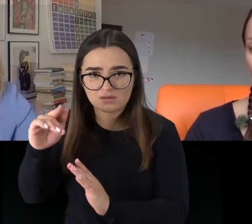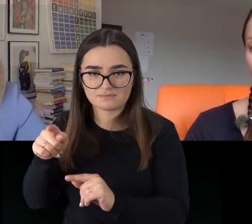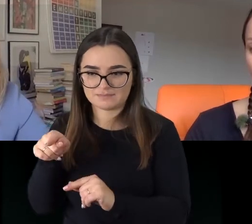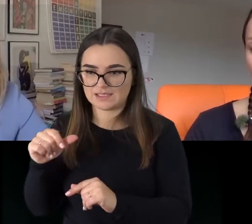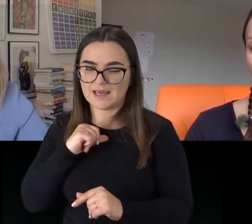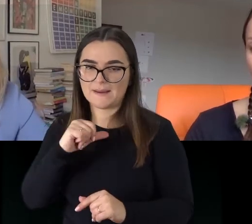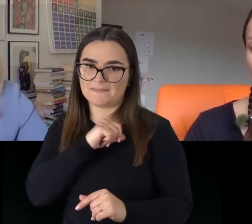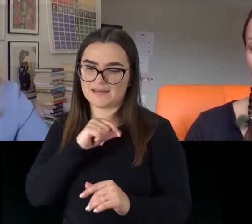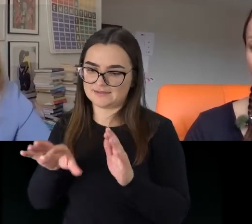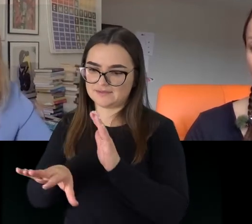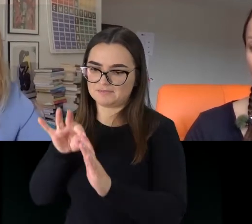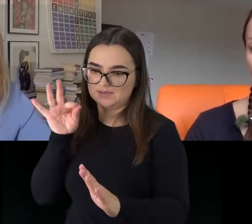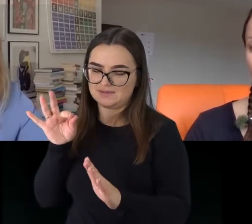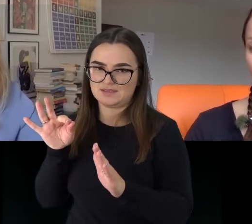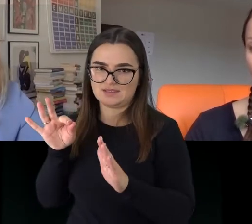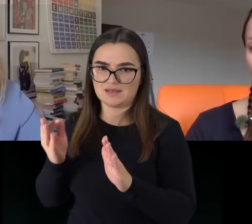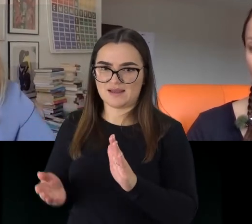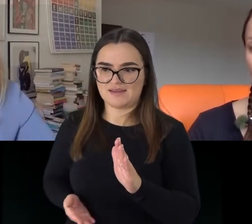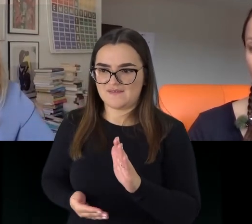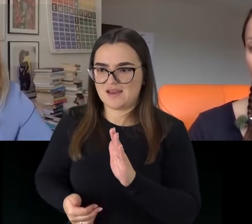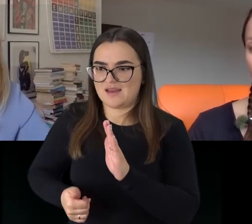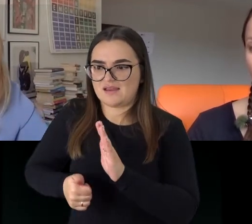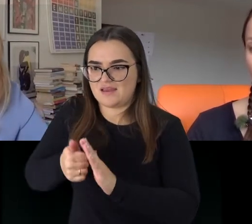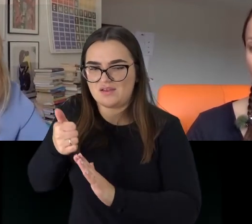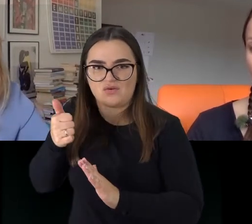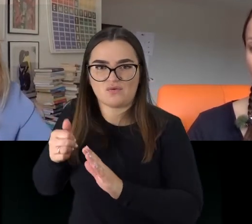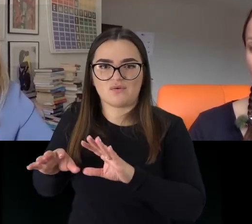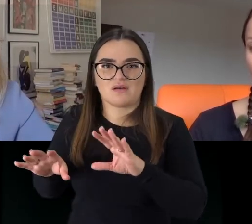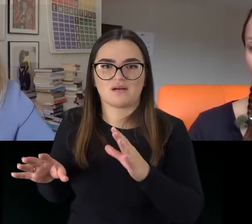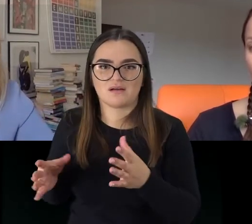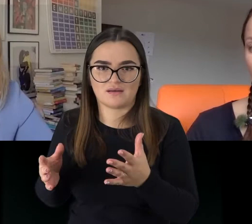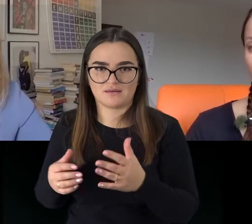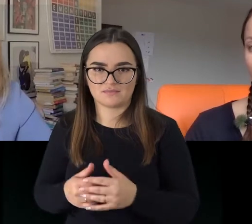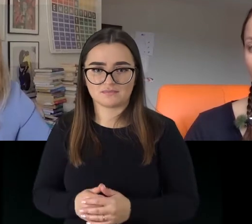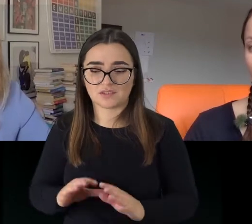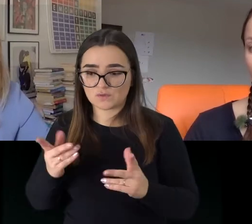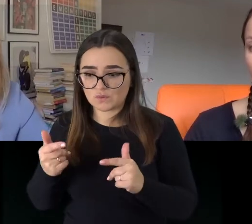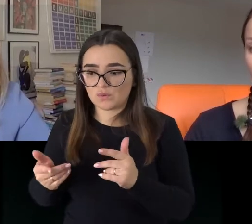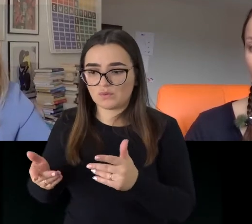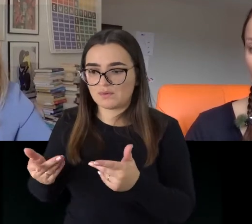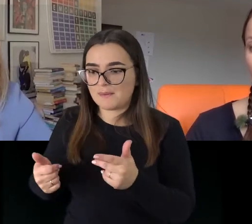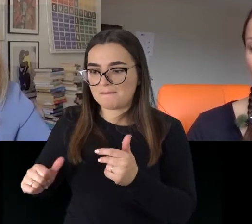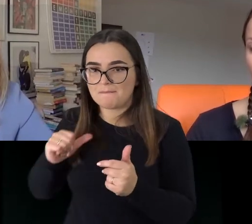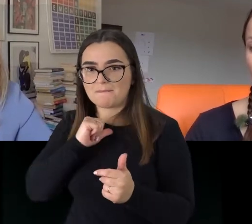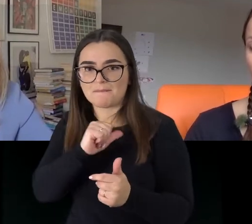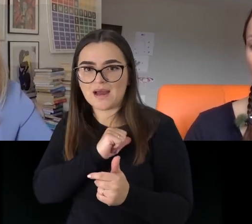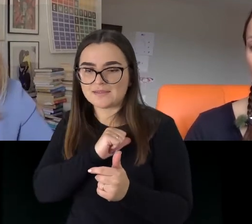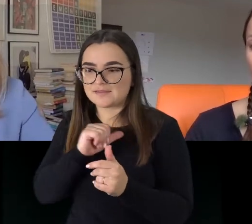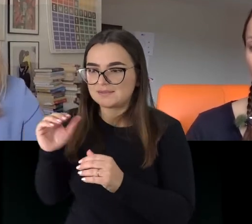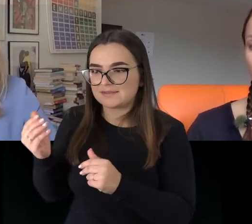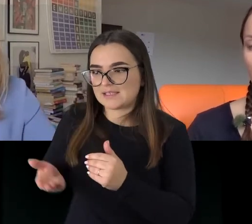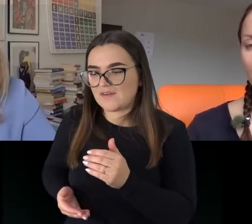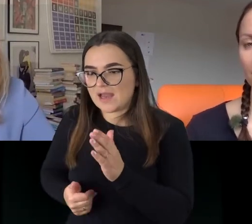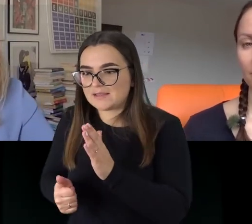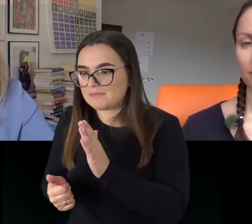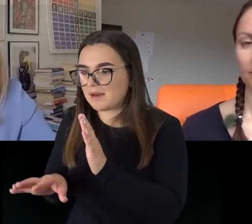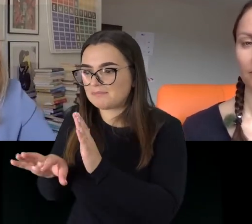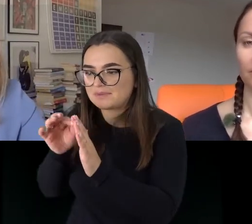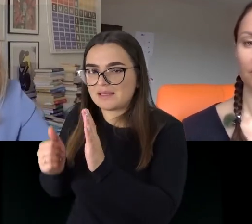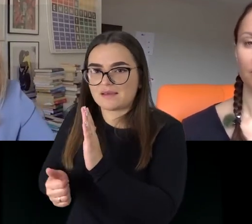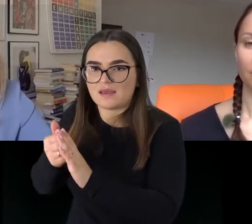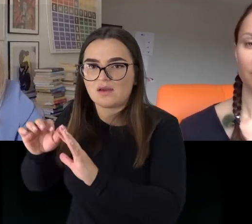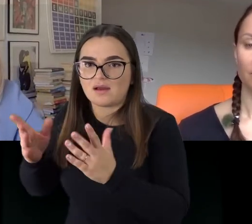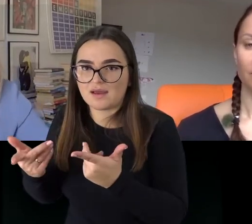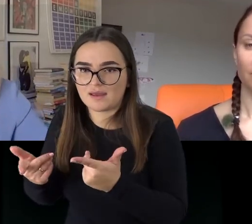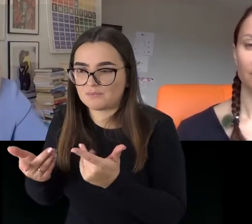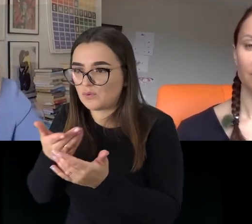gyvenimo modelius ir tai yra normalu, nes kitu atveju nu, būtų labai sunku išlikti tiesiog, ar ne, nes žiūrėkite atvirumas,